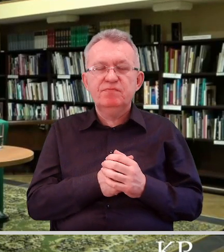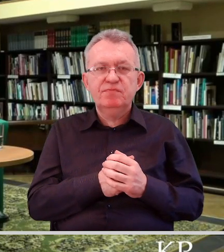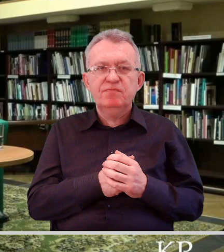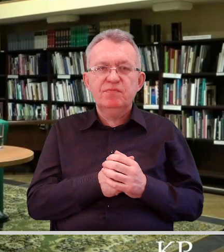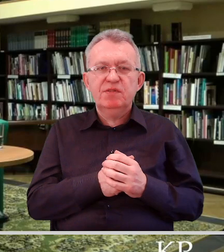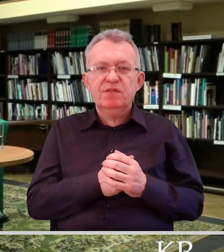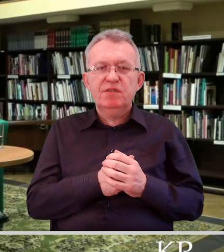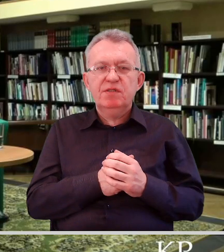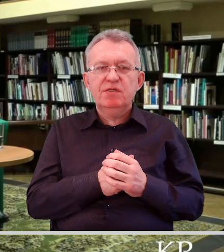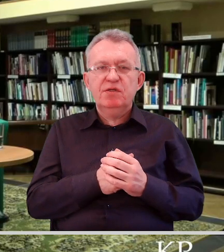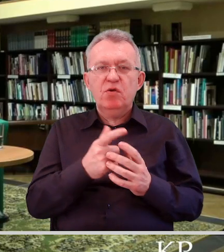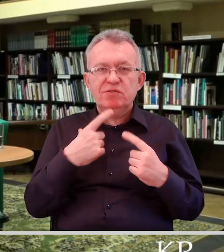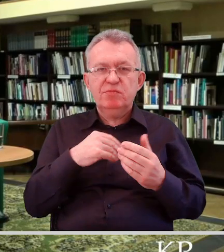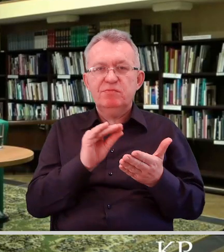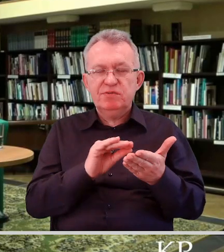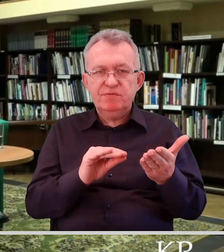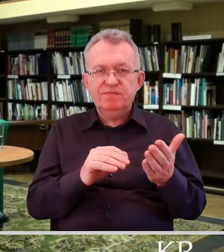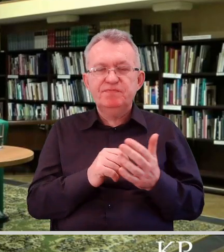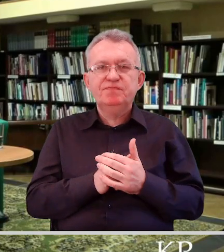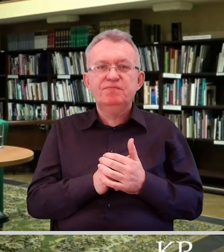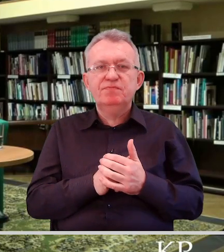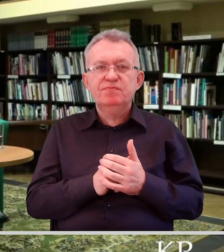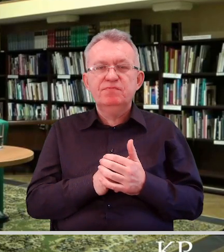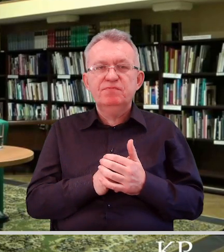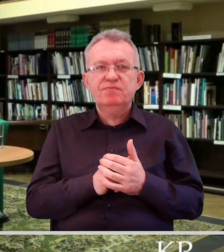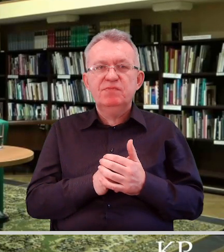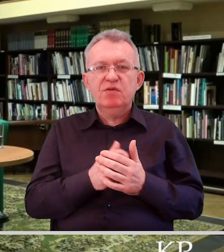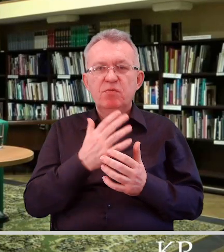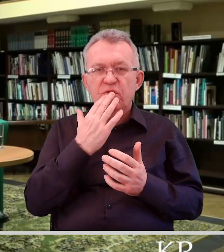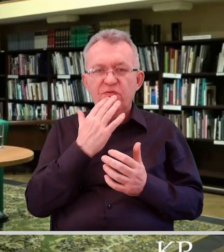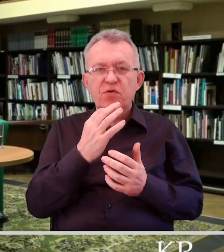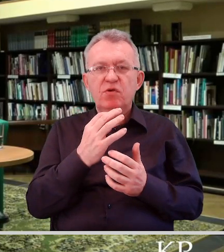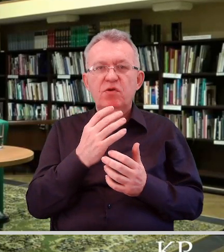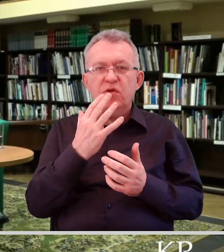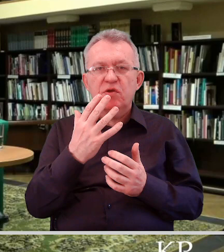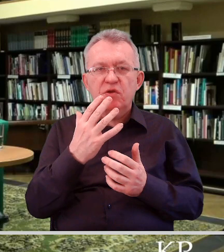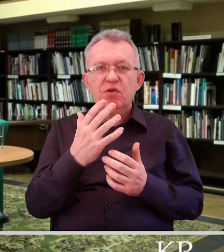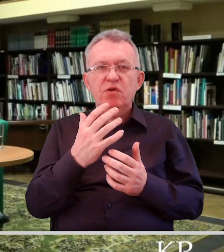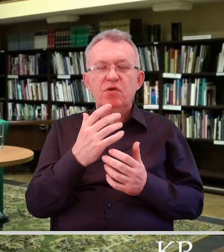perspektywy osoby piszącej, na sali. Mówiła